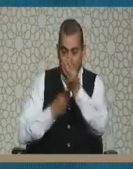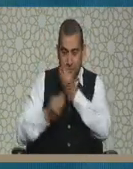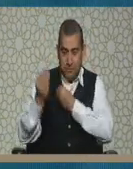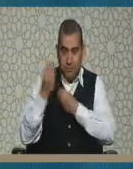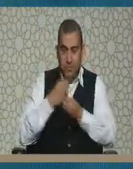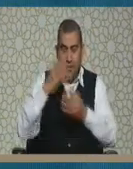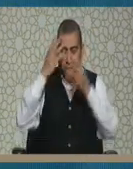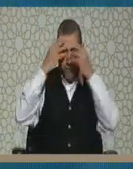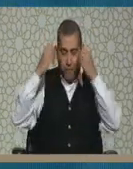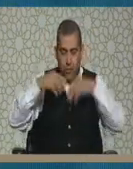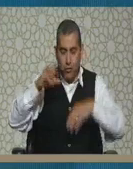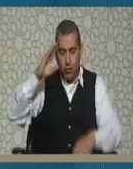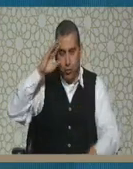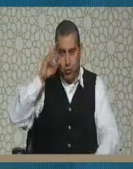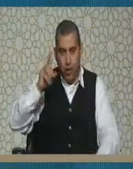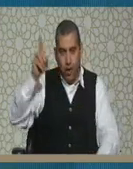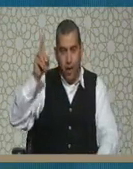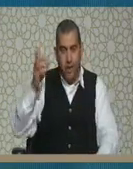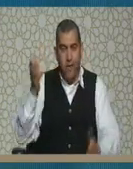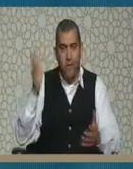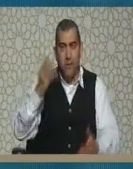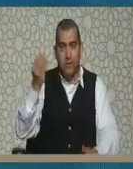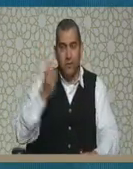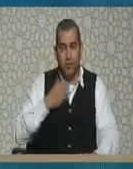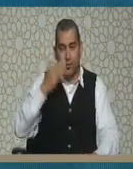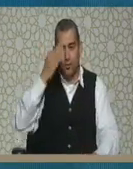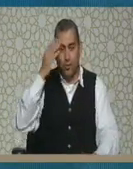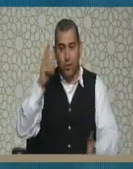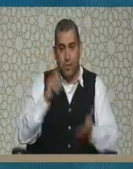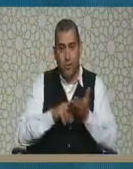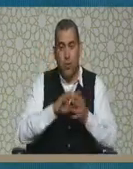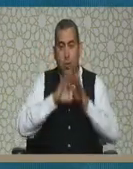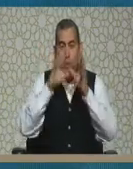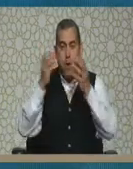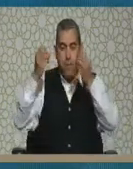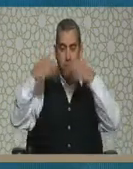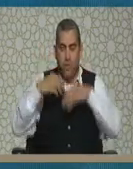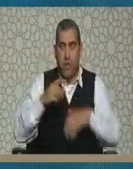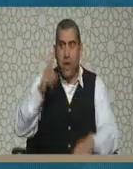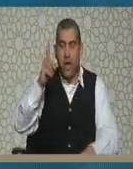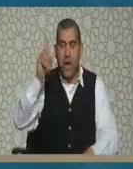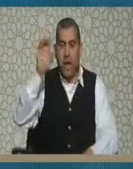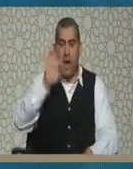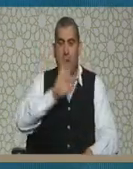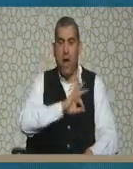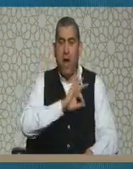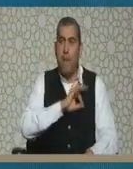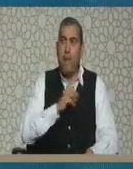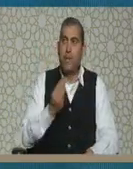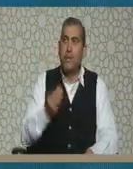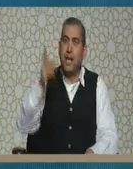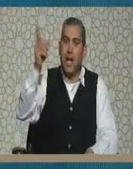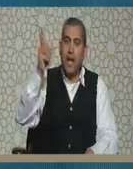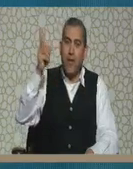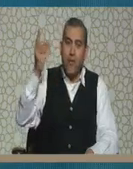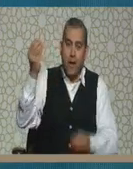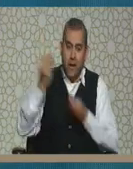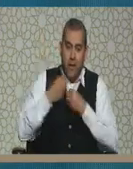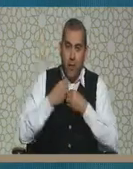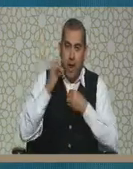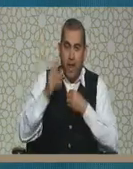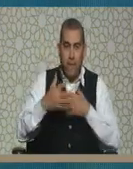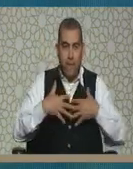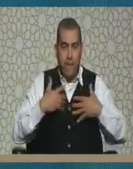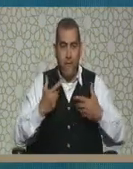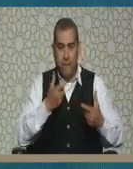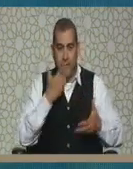فضل من الله ولذلك قل بفضل الله وبرحمته فبذلك فليفرحوا